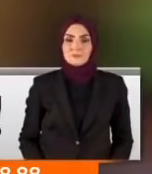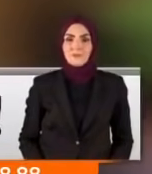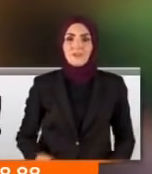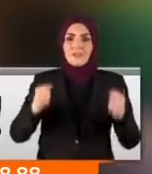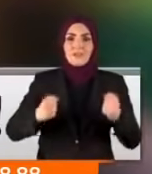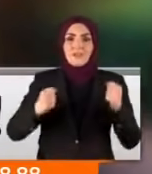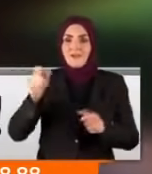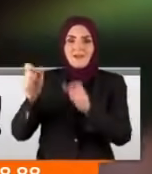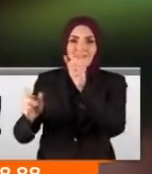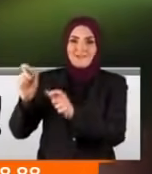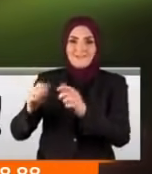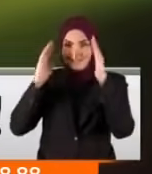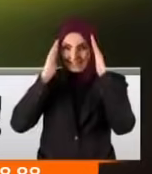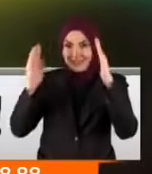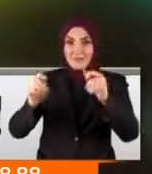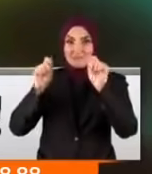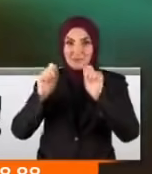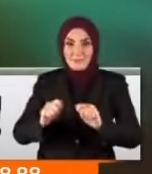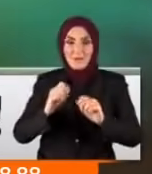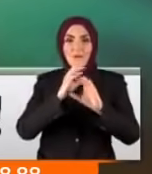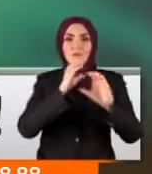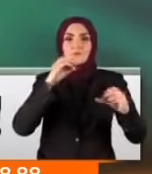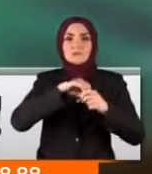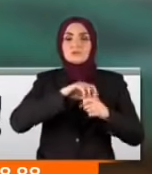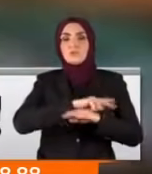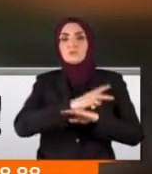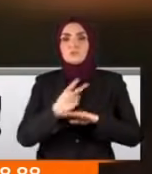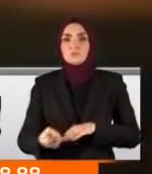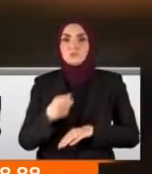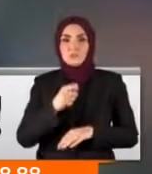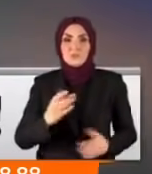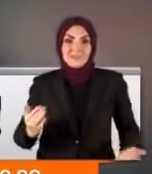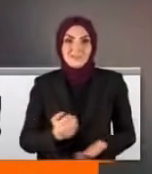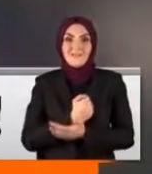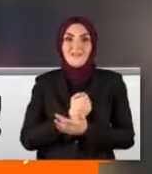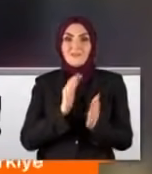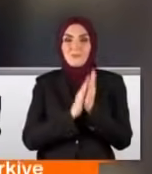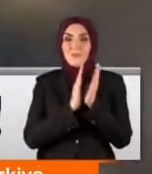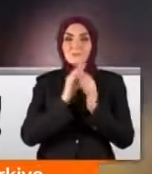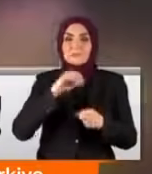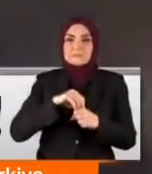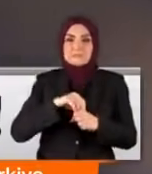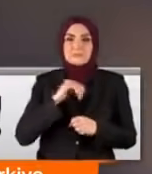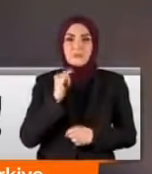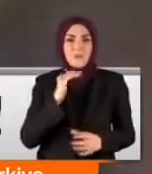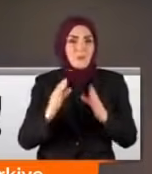Taraftarı selamlarken otobüsten aşağı düştü. Zafer kutlamasında faciadan dönüldü.